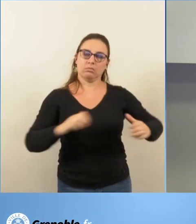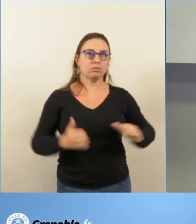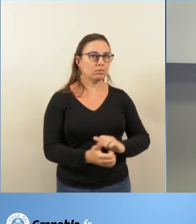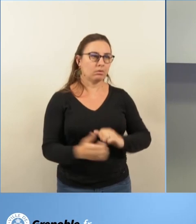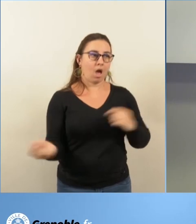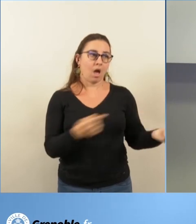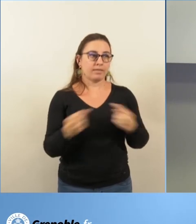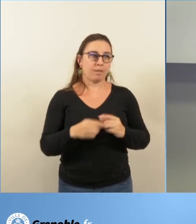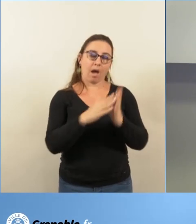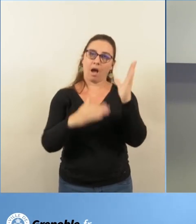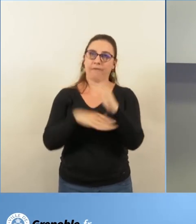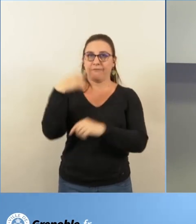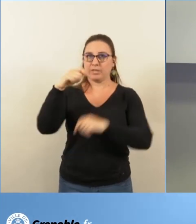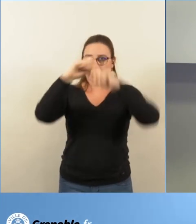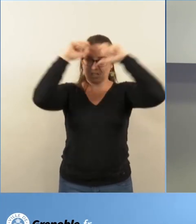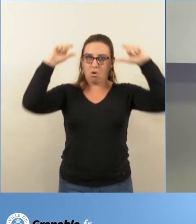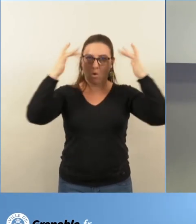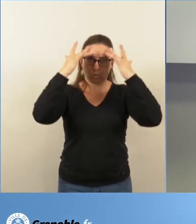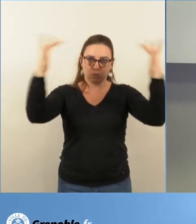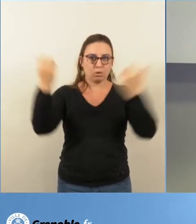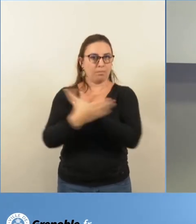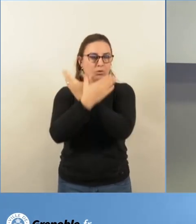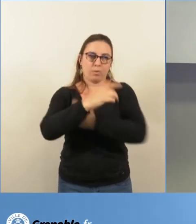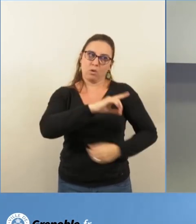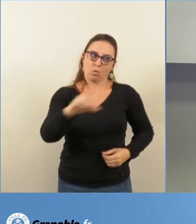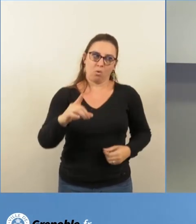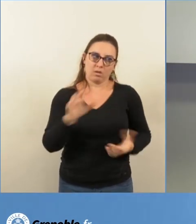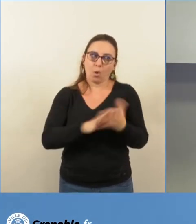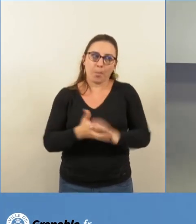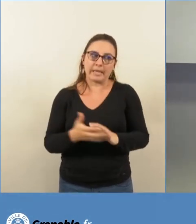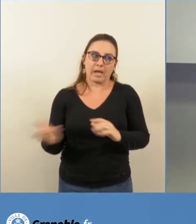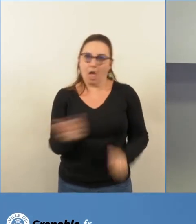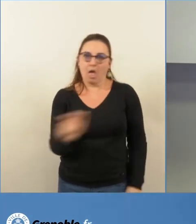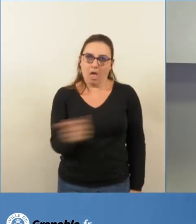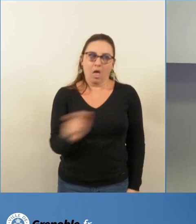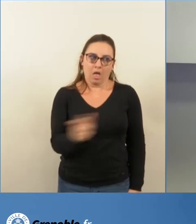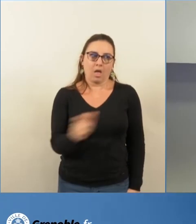le débat en tant que vice-président de la culture de la métropole les choses vont devenir compliqué